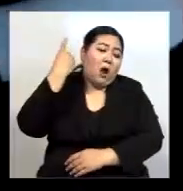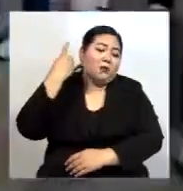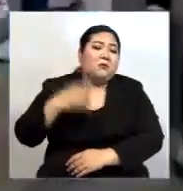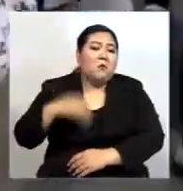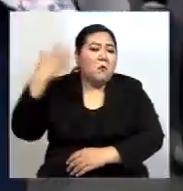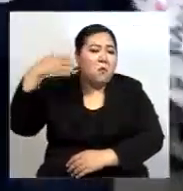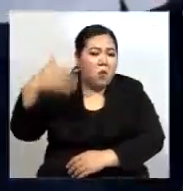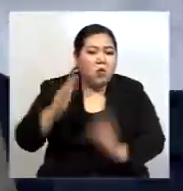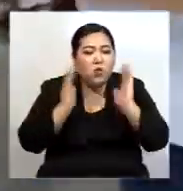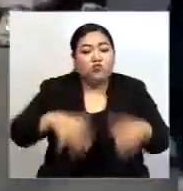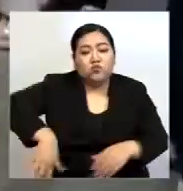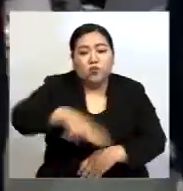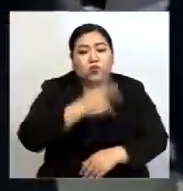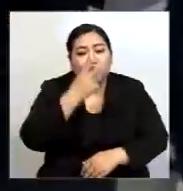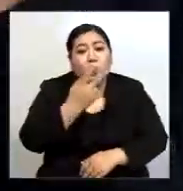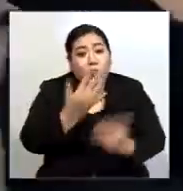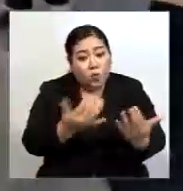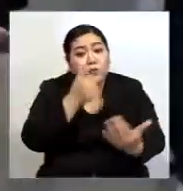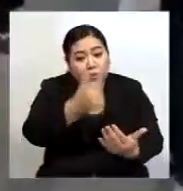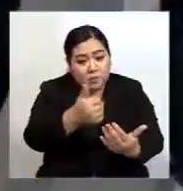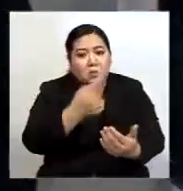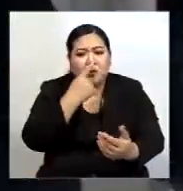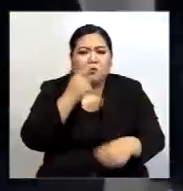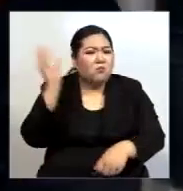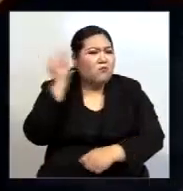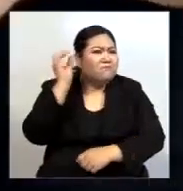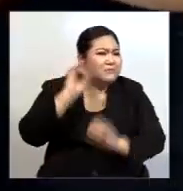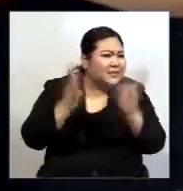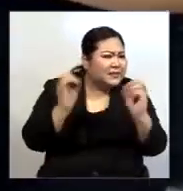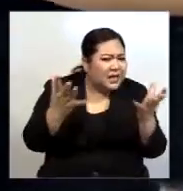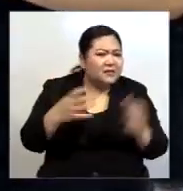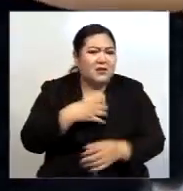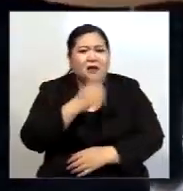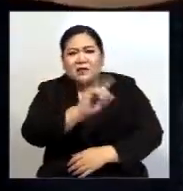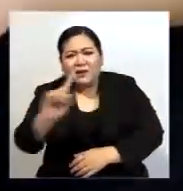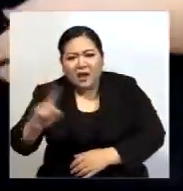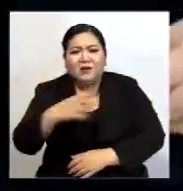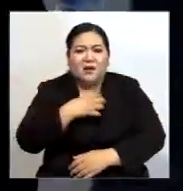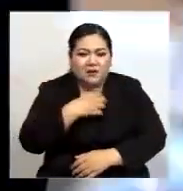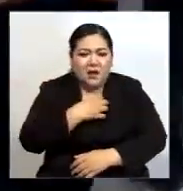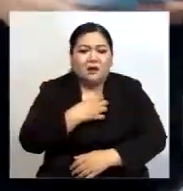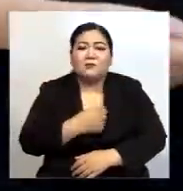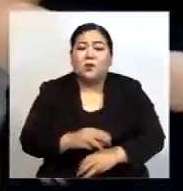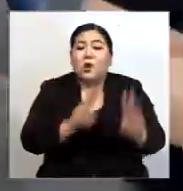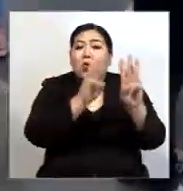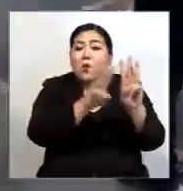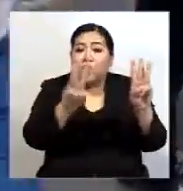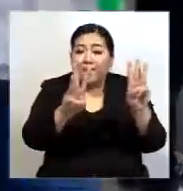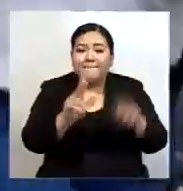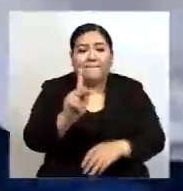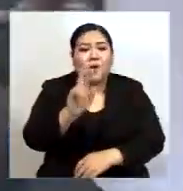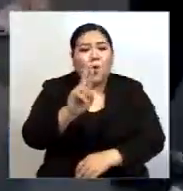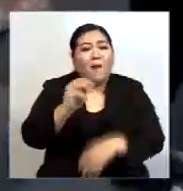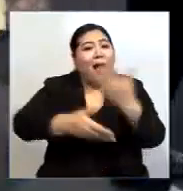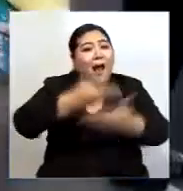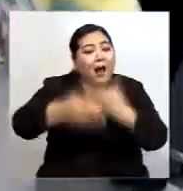าชนก็ไปดูรายละเอียดได้เมื่อสักครู่บอกไปอาจจะฟังไม่ชัดเจนแล้วถ้าอยู่ใกล้จุดไหนจะไปที่ไหนได้บ้างเข้าไปเลยค่ะเว็บไซต์กรมการค้า